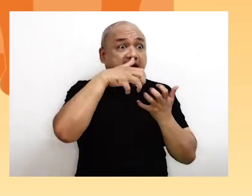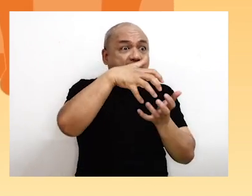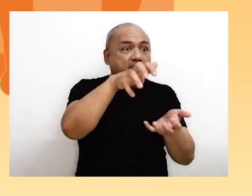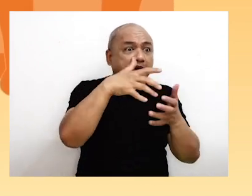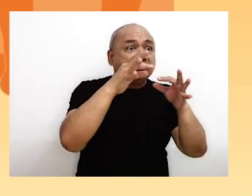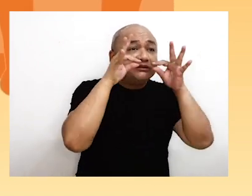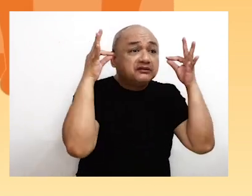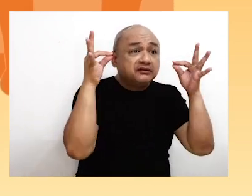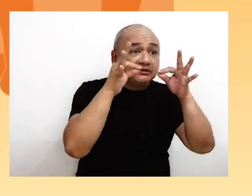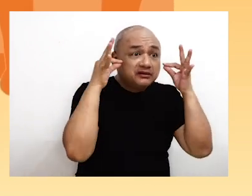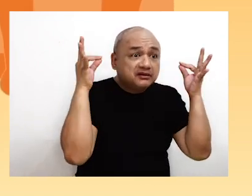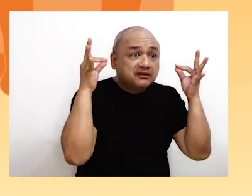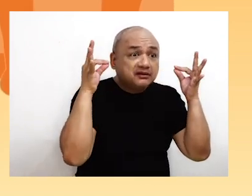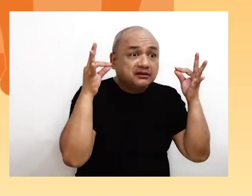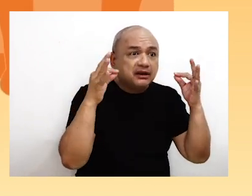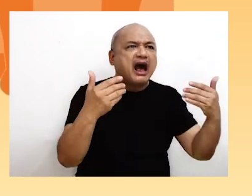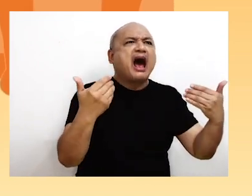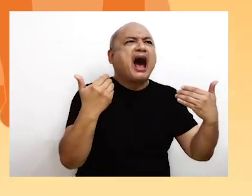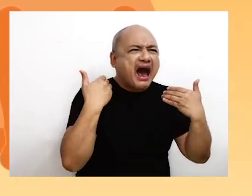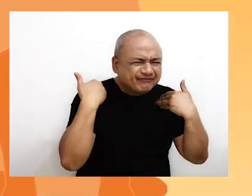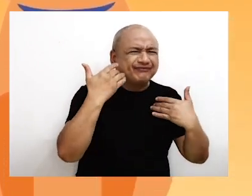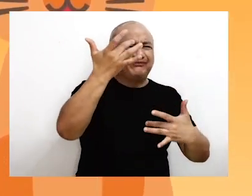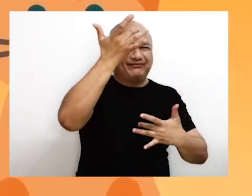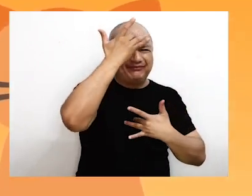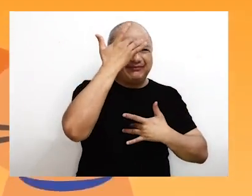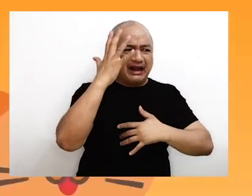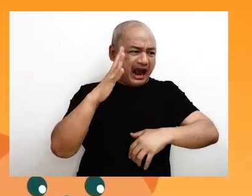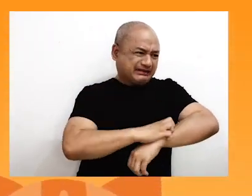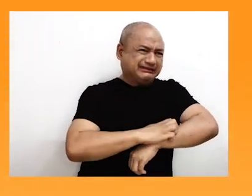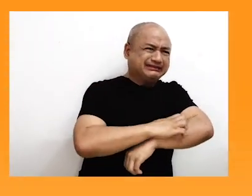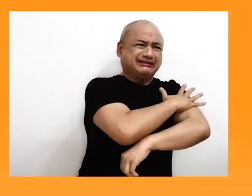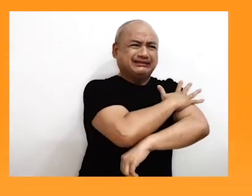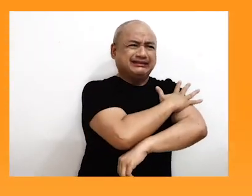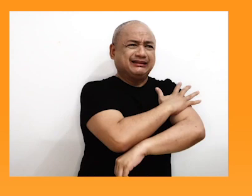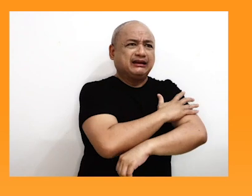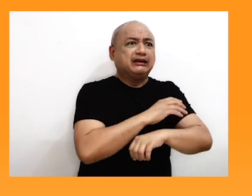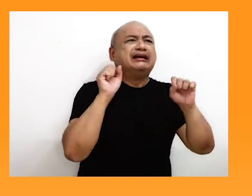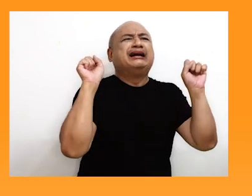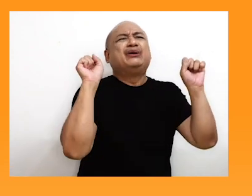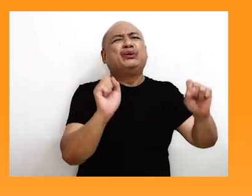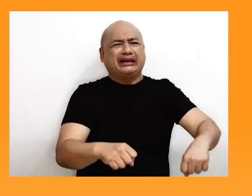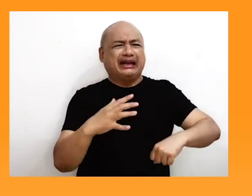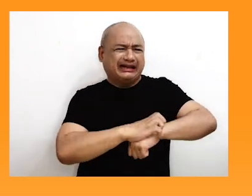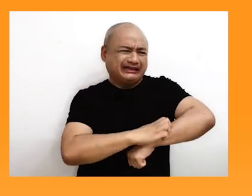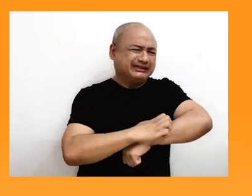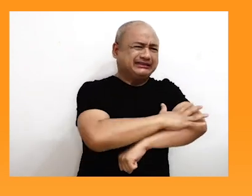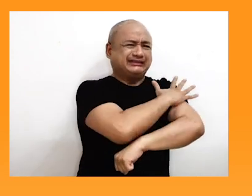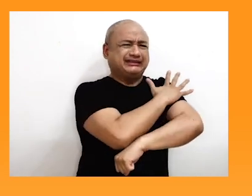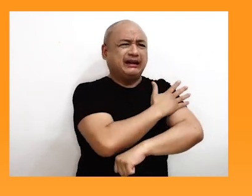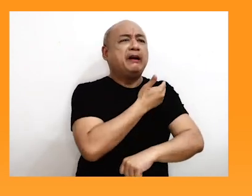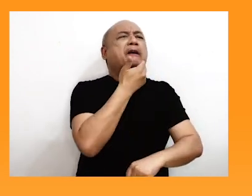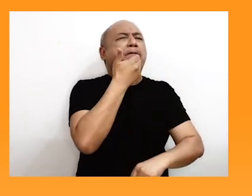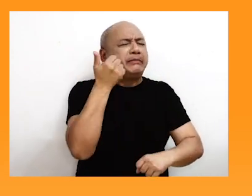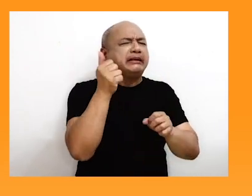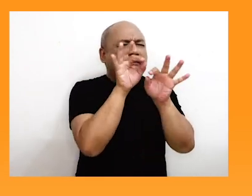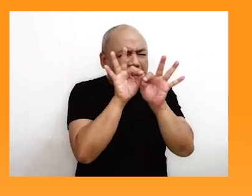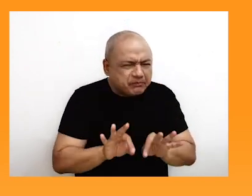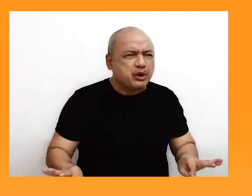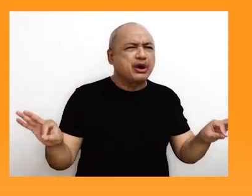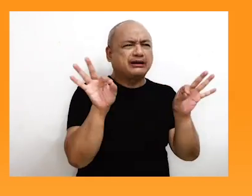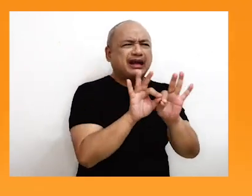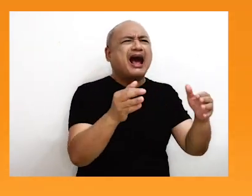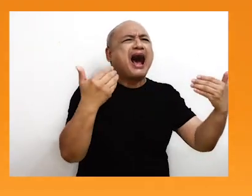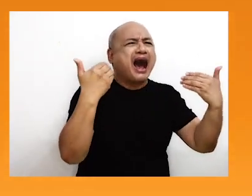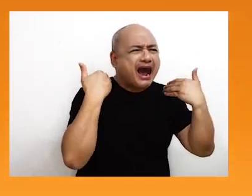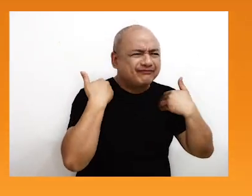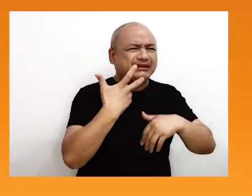ng rabies pagkapanganak. Ito ay sakit na maaari nating makuha mula sa laway ng